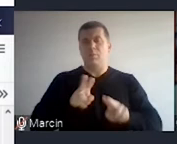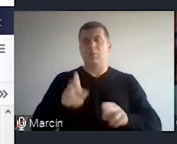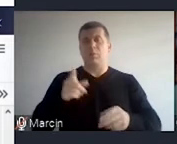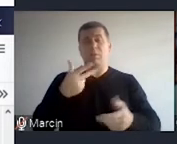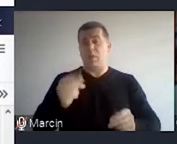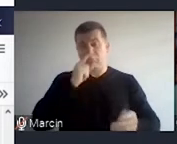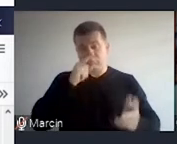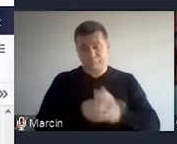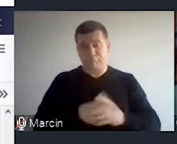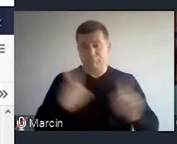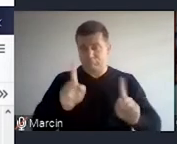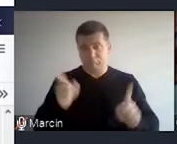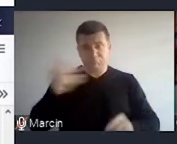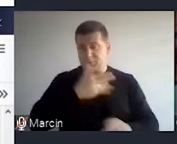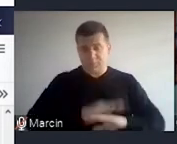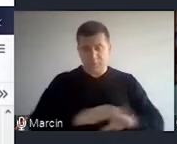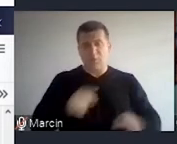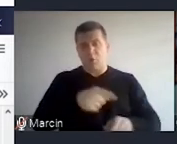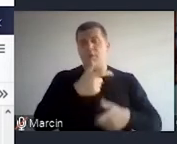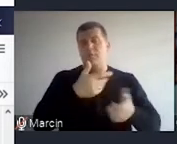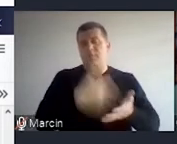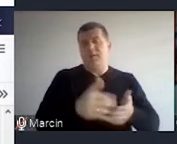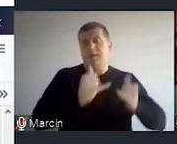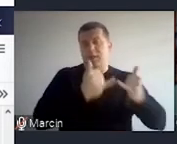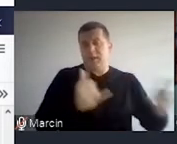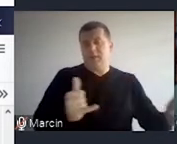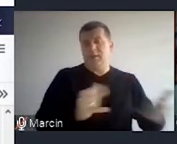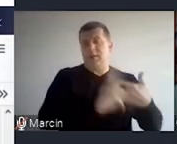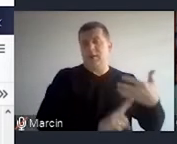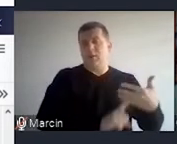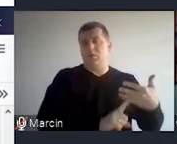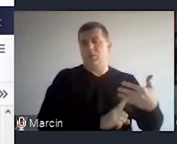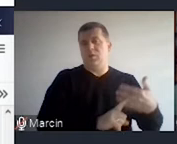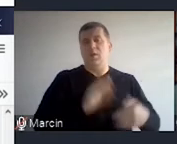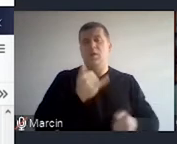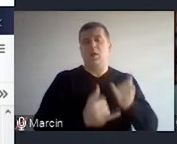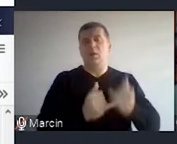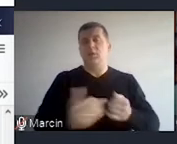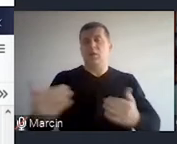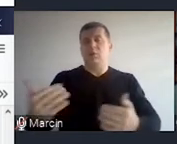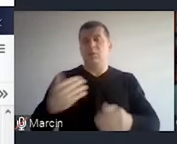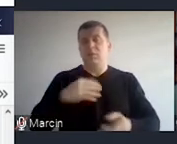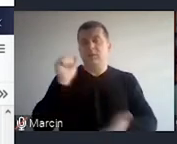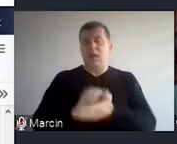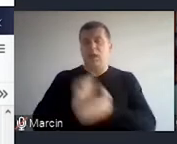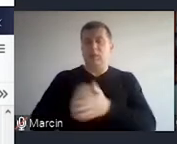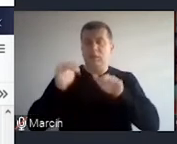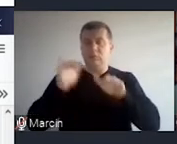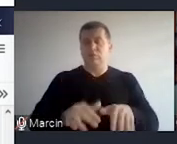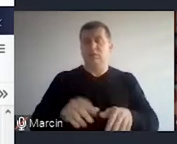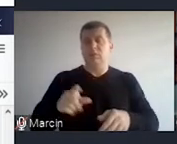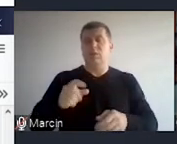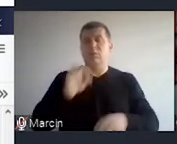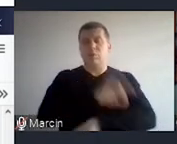jak Państwo widzicie, w finanse, wydatkować z innego rachunku. W momencie, kiedy wpłynie do Państwa zaliczka w projekcie, ona